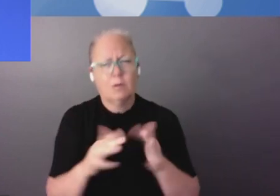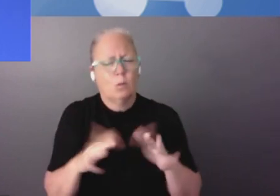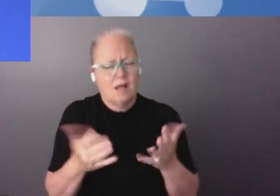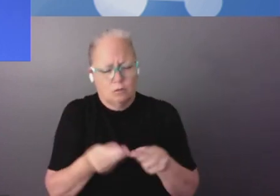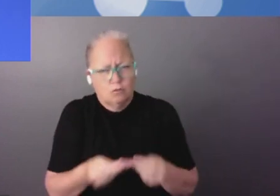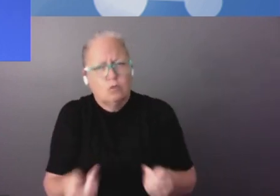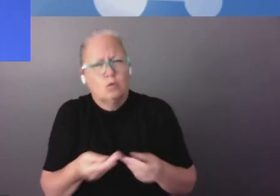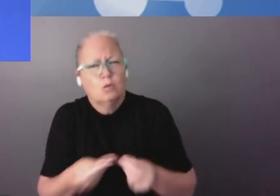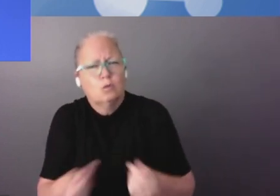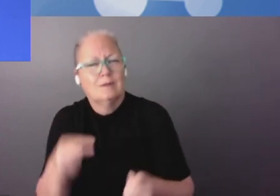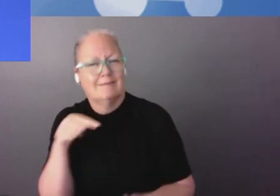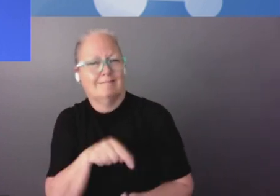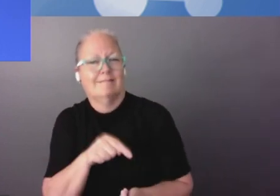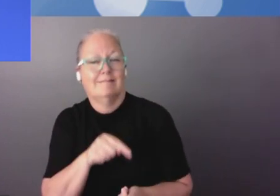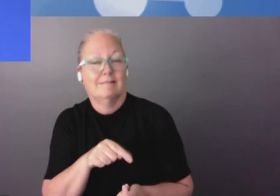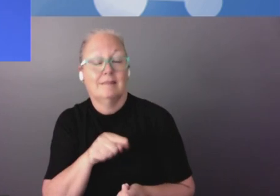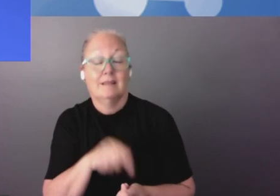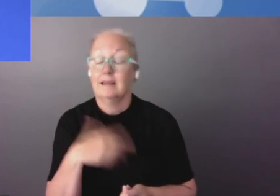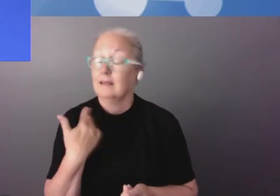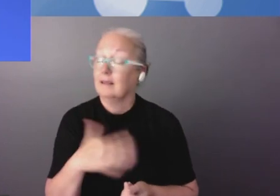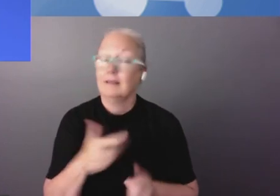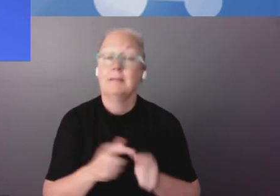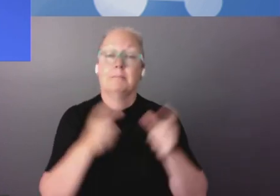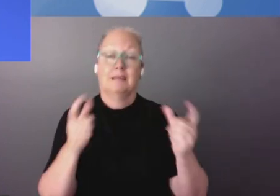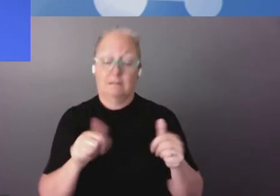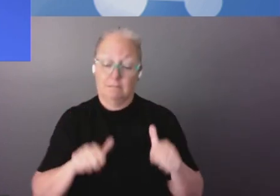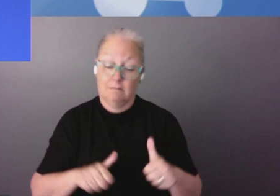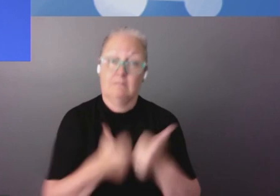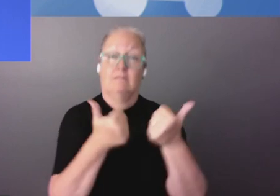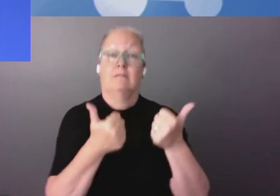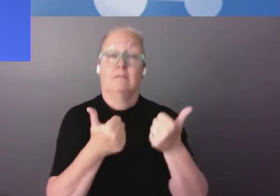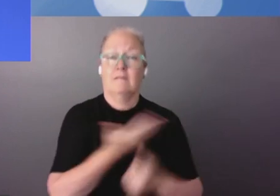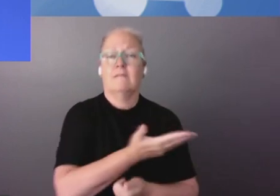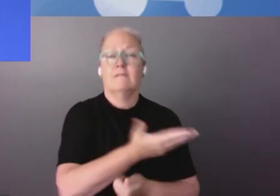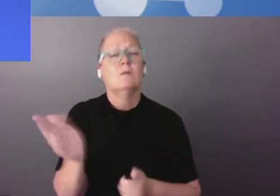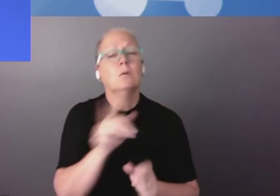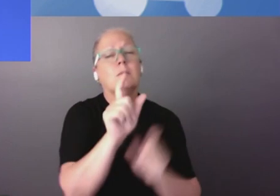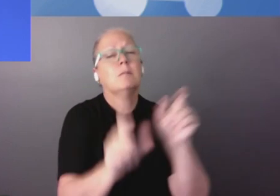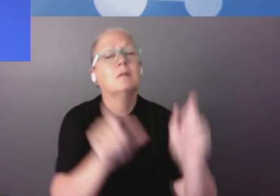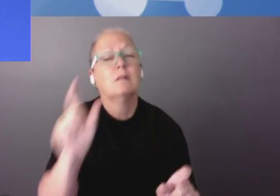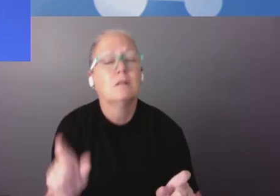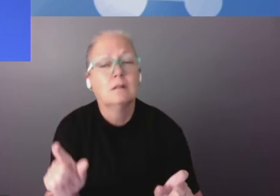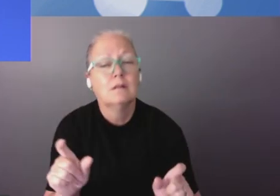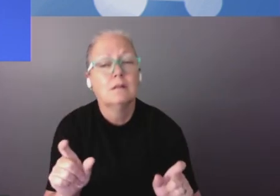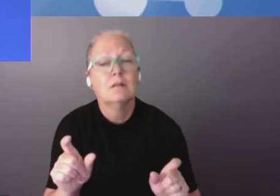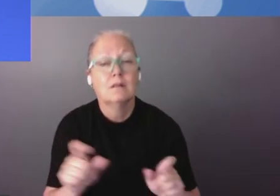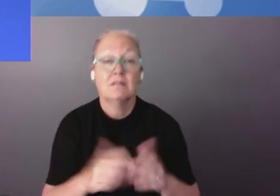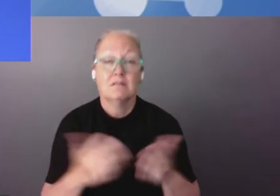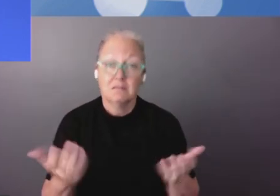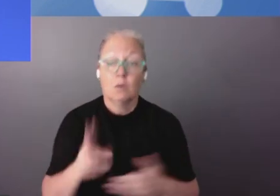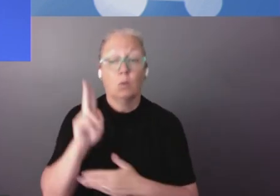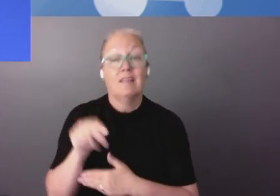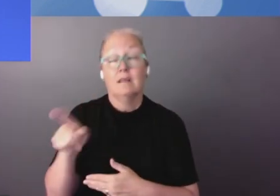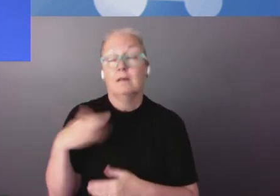To jedno z największych wyzwań stojących przed Organizacją Narodów Zjednoczonych. Ale tak jak została ona powołana